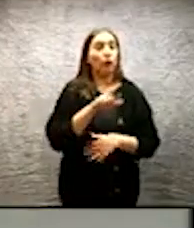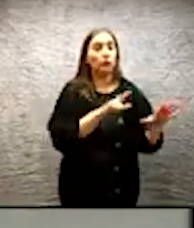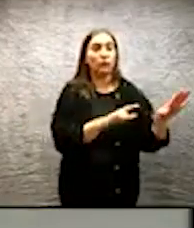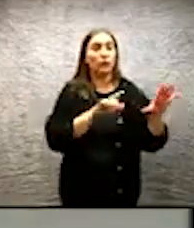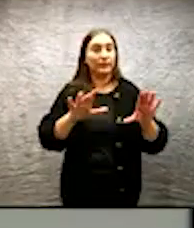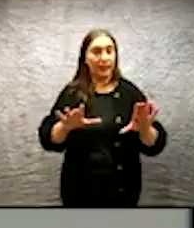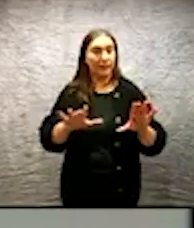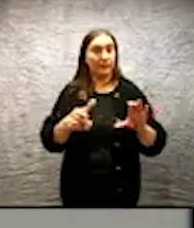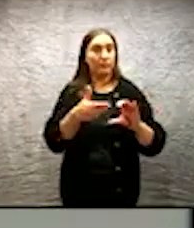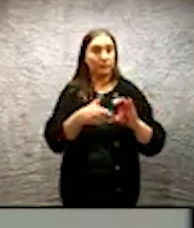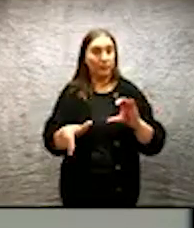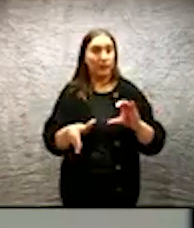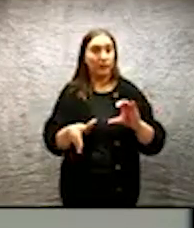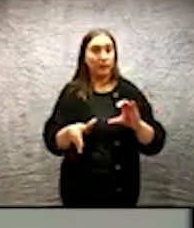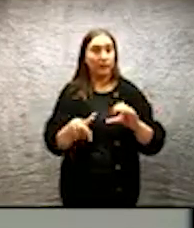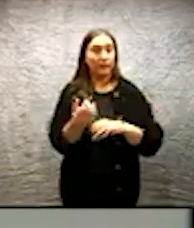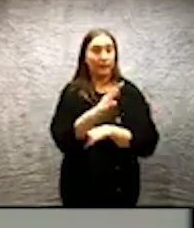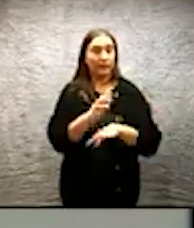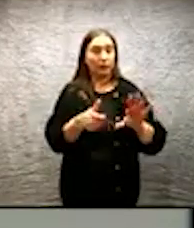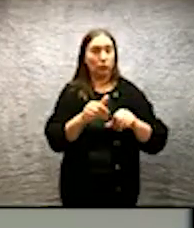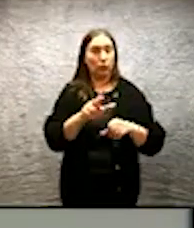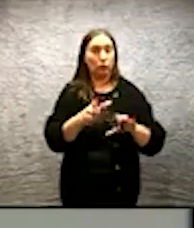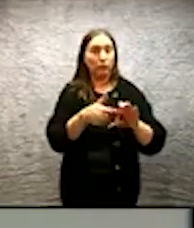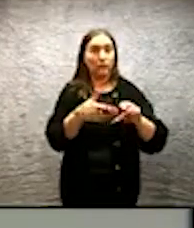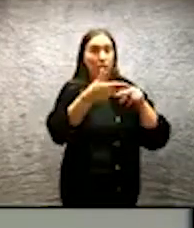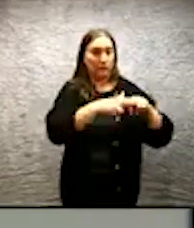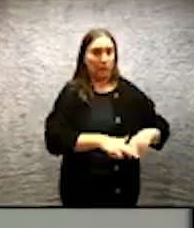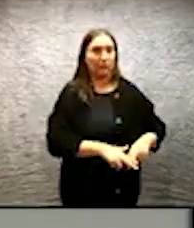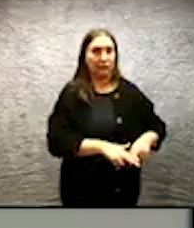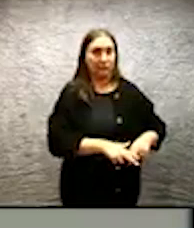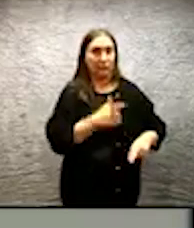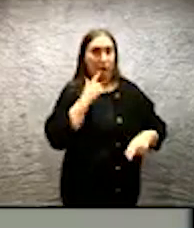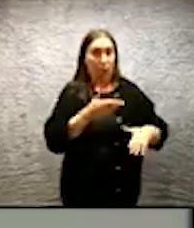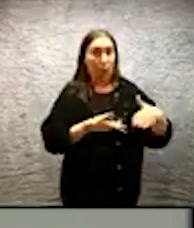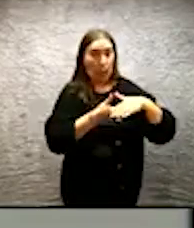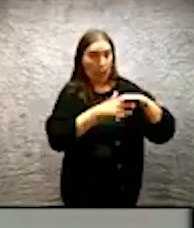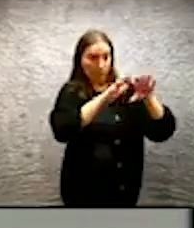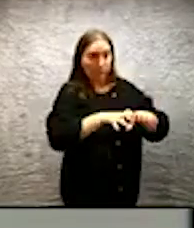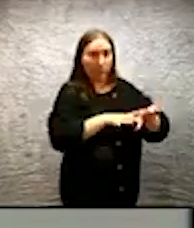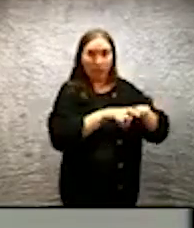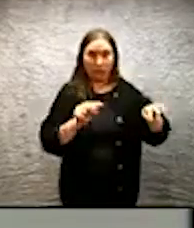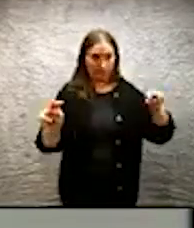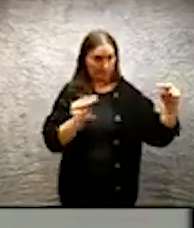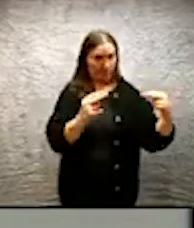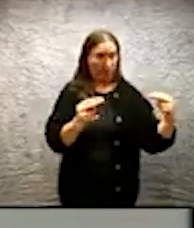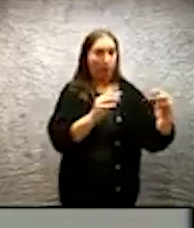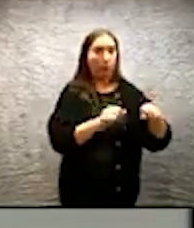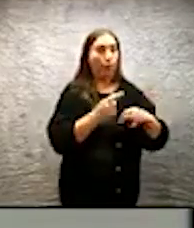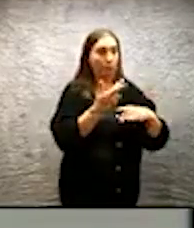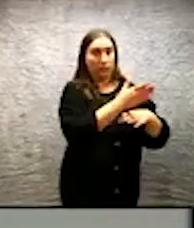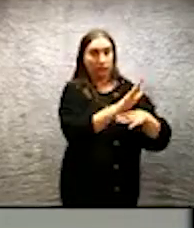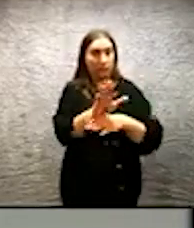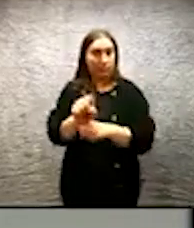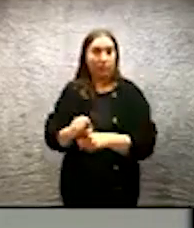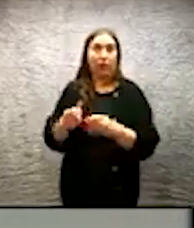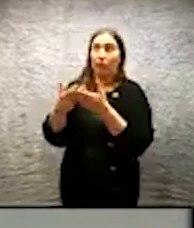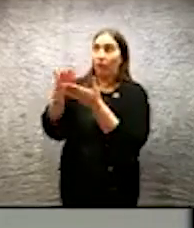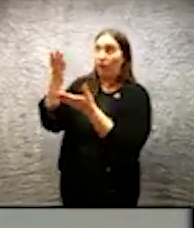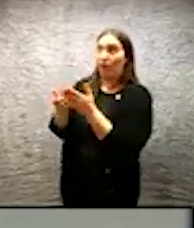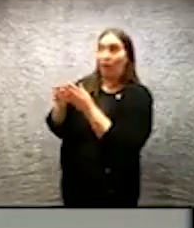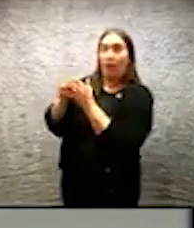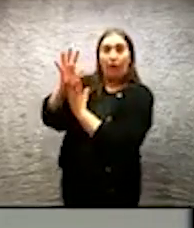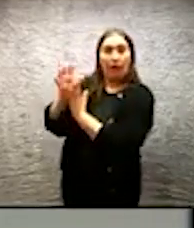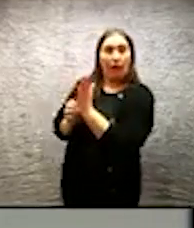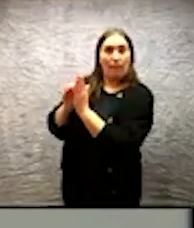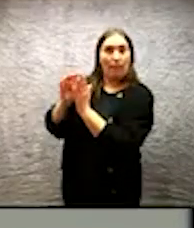275 120,48 € d'excédent. Tous ces comptes sont publics et consultables. Voilà donc la présentation du rapport d'activité 2023